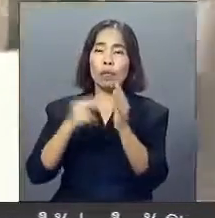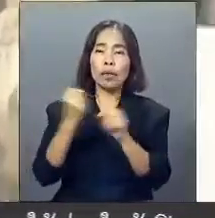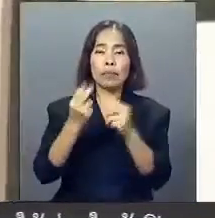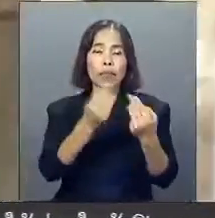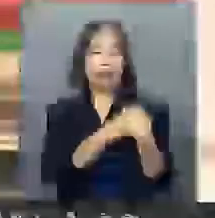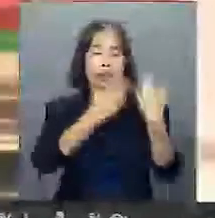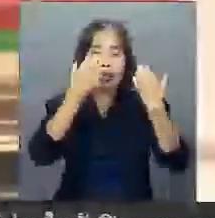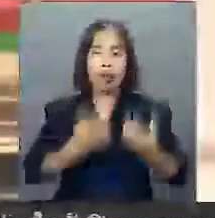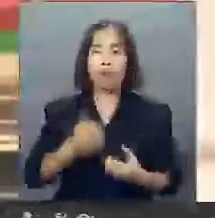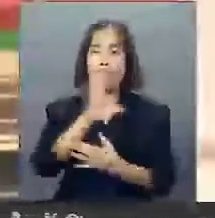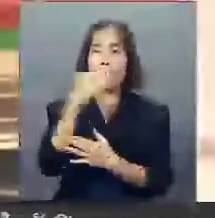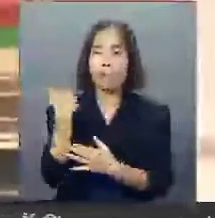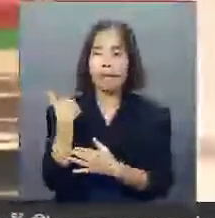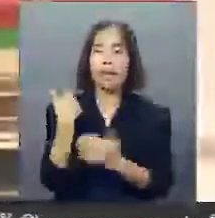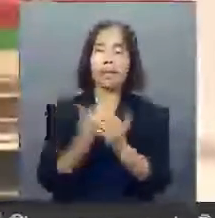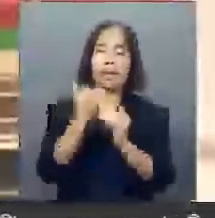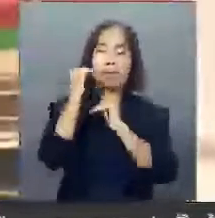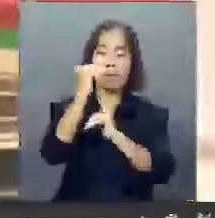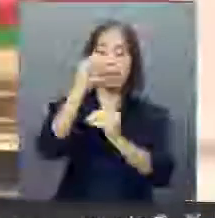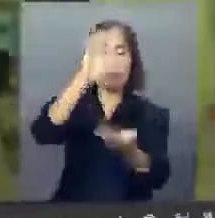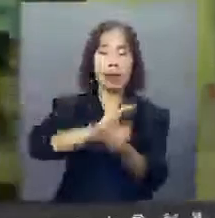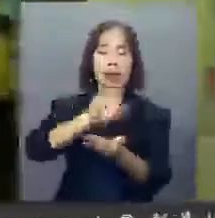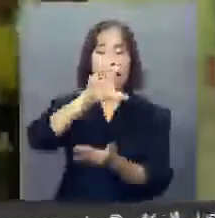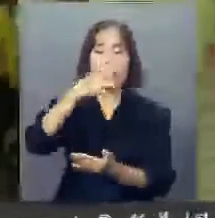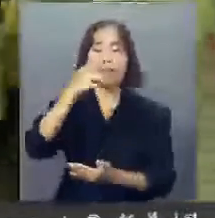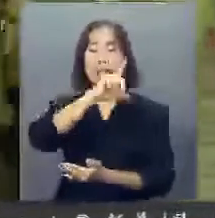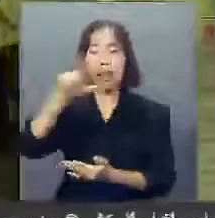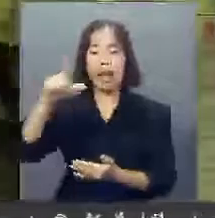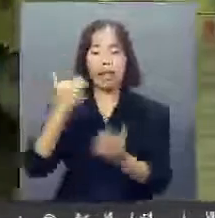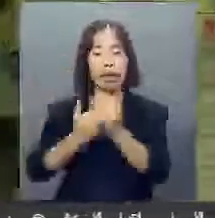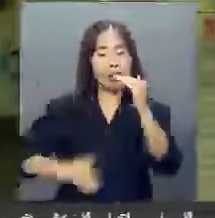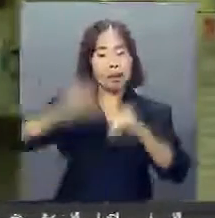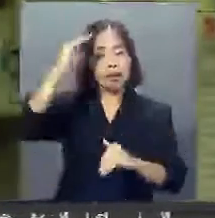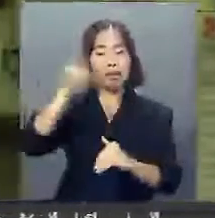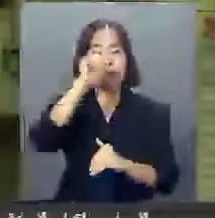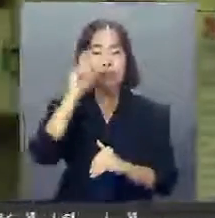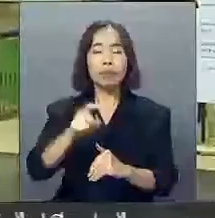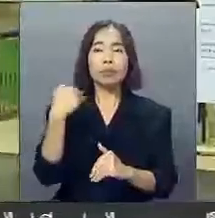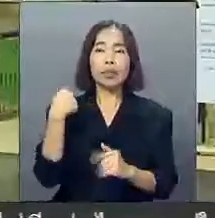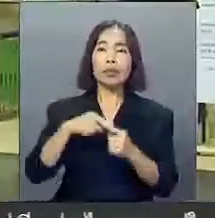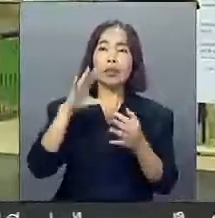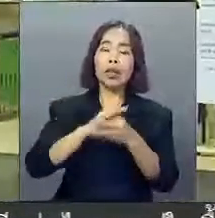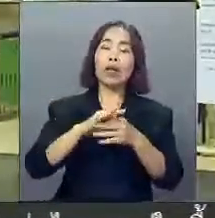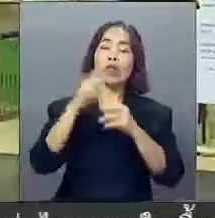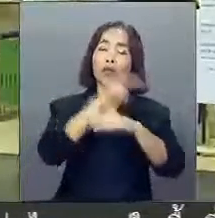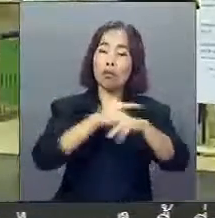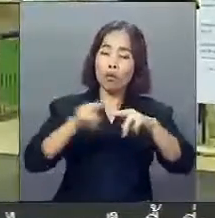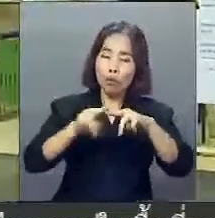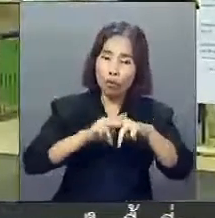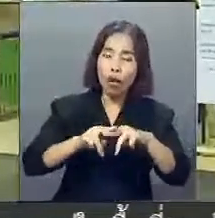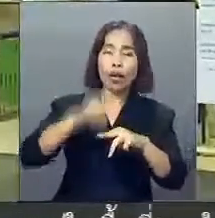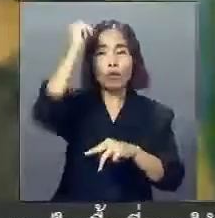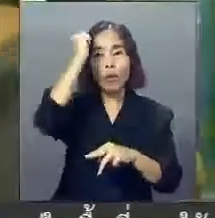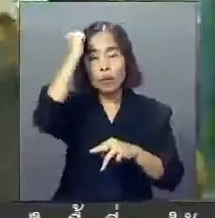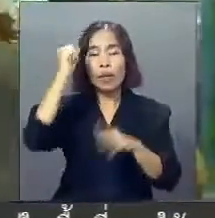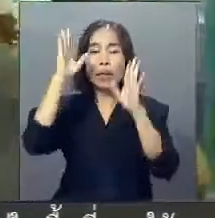มาณมากเกินไป ตั้งงบไ้ 30 ล้านบาทั้จะบานปลายหรอไม่อย่เช่นการโดยสารรถสาธารณะ ถาทำในลกษณะ